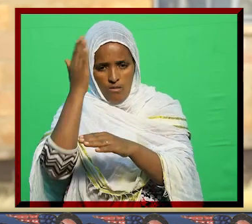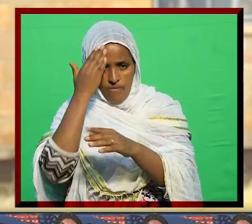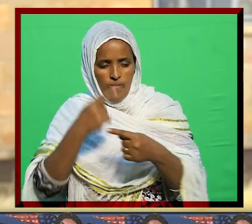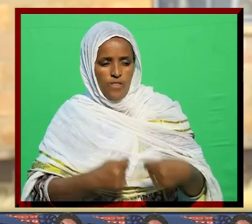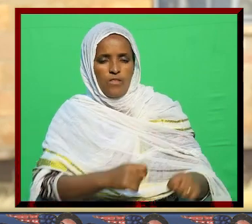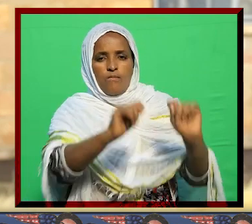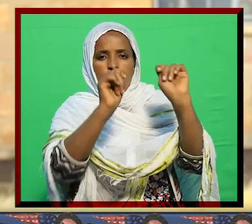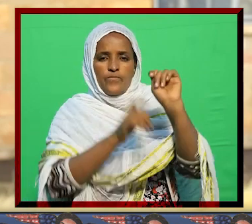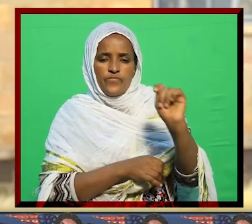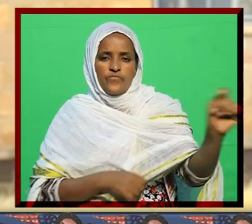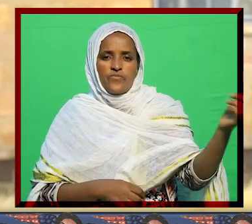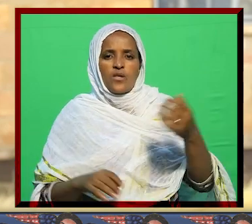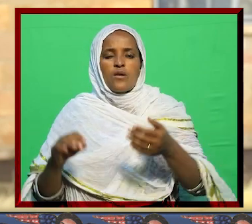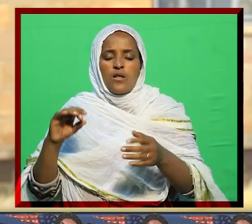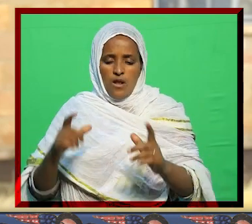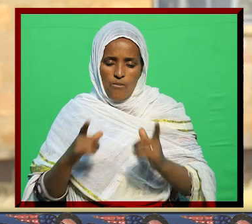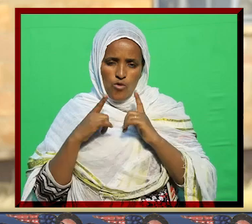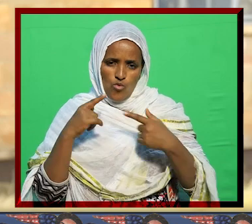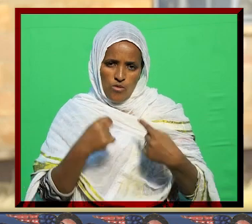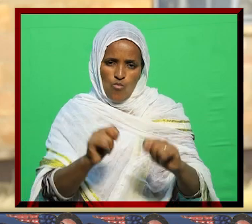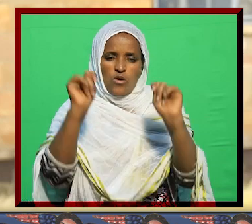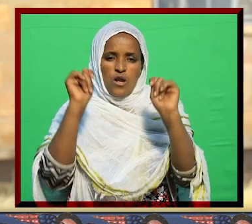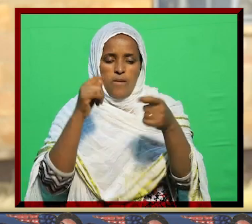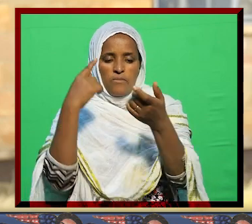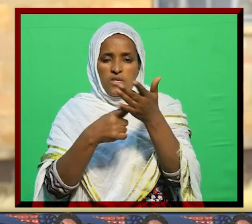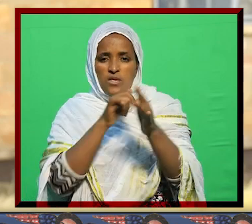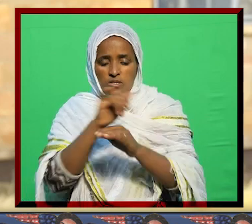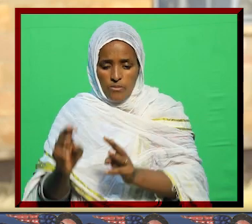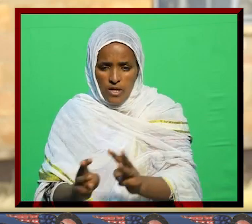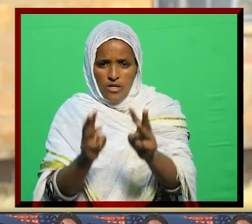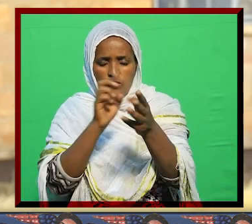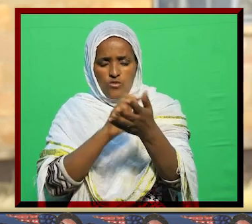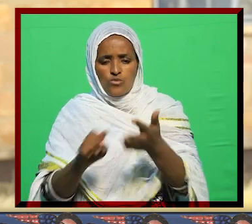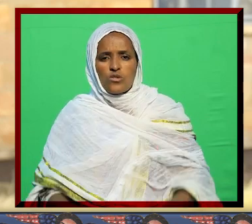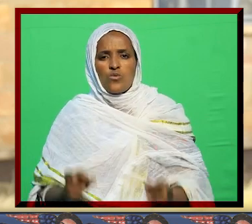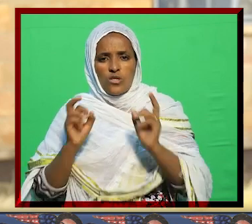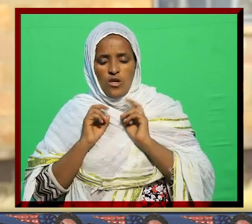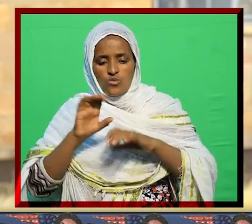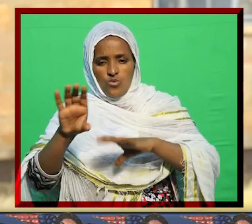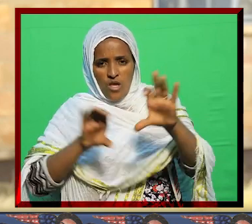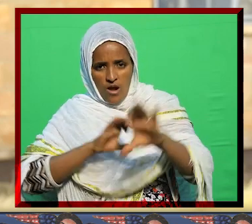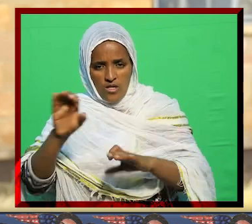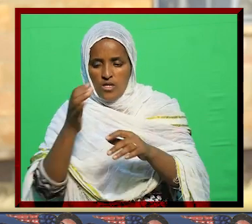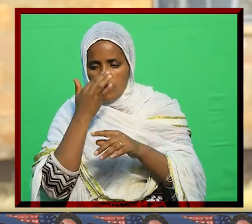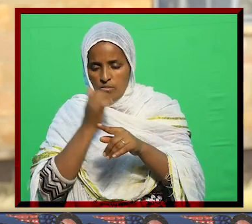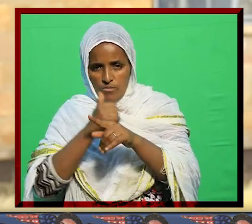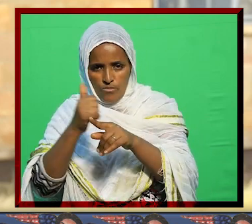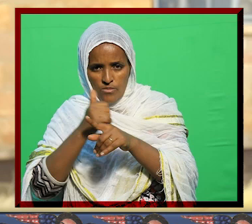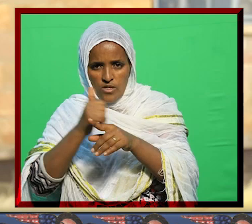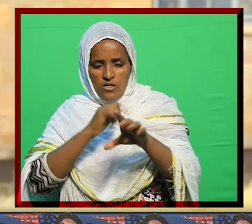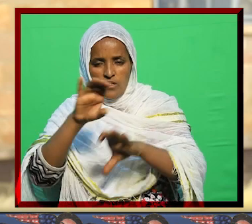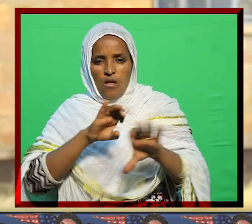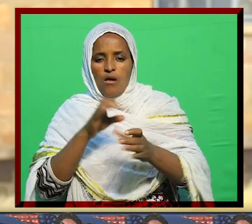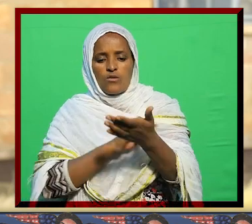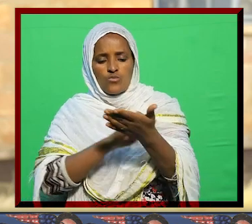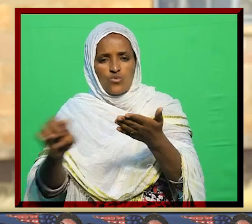ካወቅነው በኋላ ያወቅነውን ነገር ነው እንሞክረዋለን፣ ለመኖር እንሞክራለን። በዚያ መልኩ ደግሞ ቅዱስ ህይወታቸውን ህይወት ያደረገን